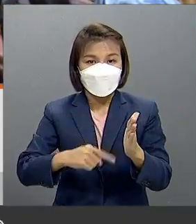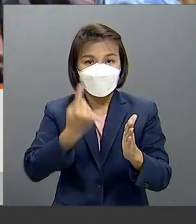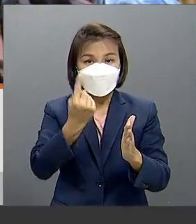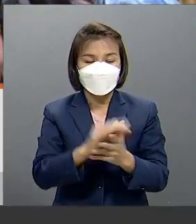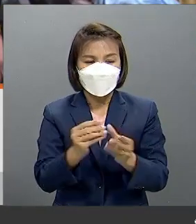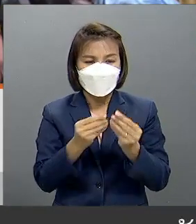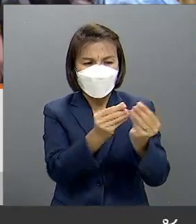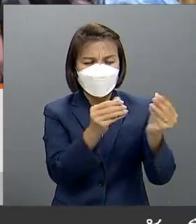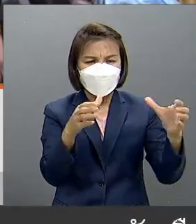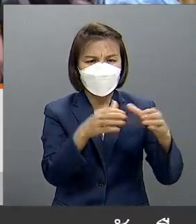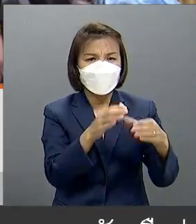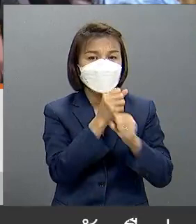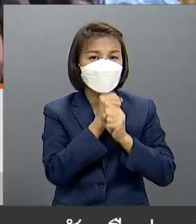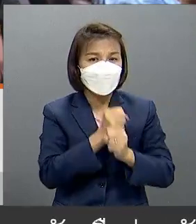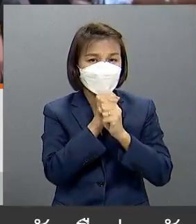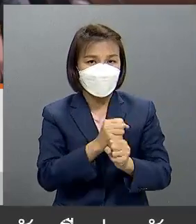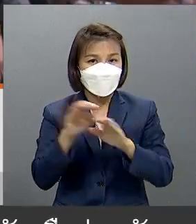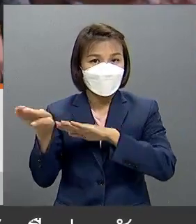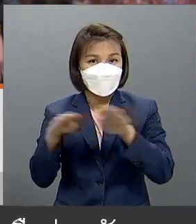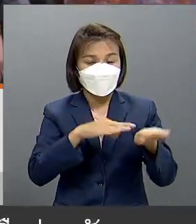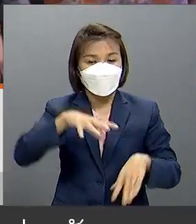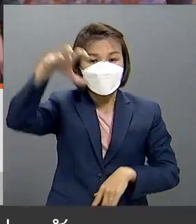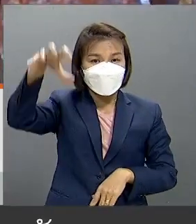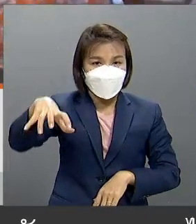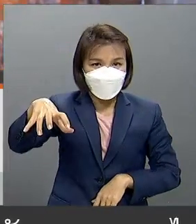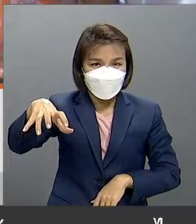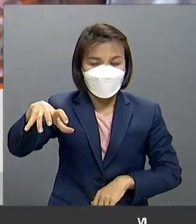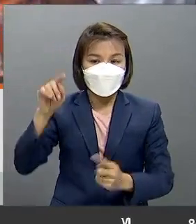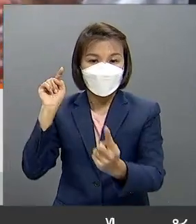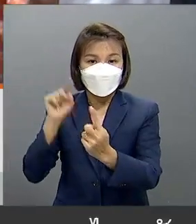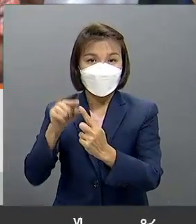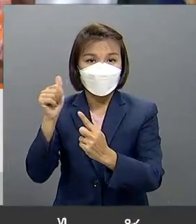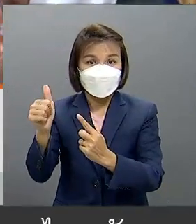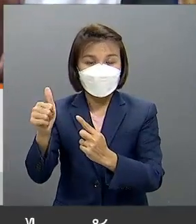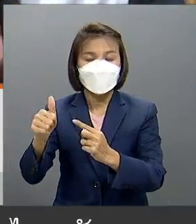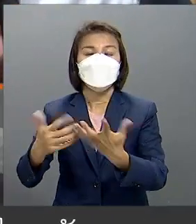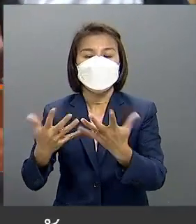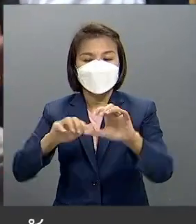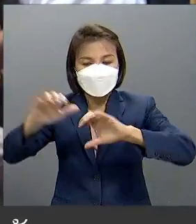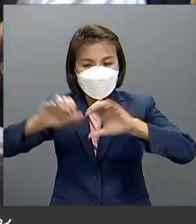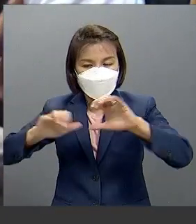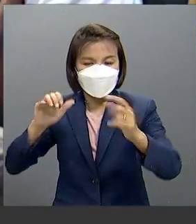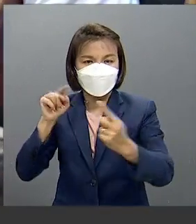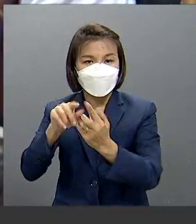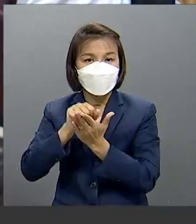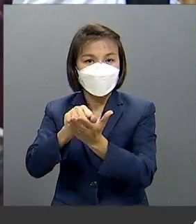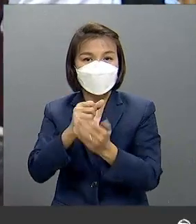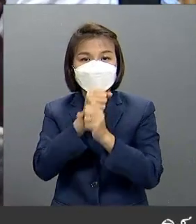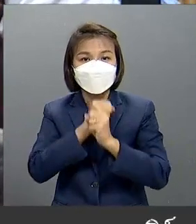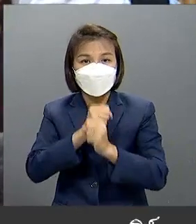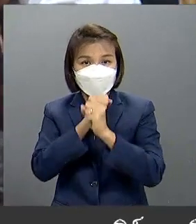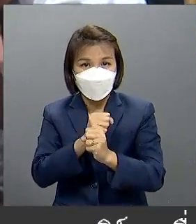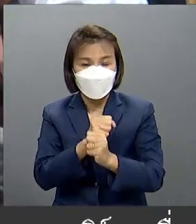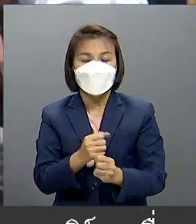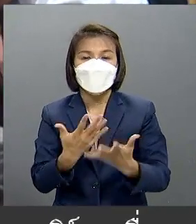โดยได้มีการเตรียมสถานที่ค่ะเพื่อที่จะให้เหมาะสมสำหรับผู้สูงอายุที่เดินทางมาพร้อมกับผู้ที่ติดตามและผู้สูงอายุที่ต้องใช้วีลแช